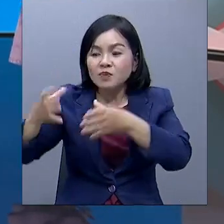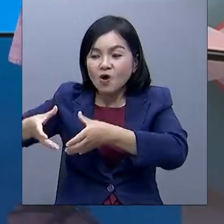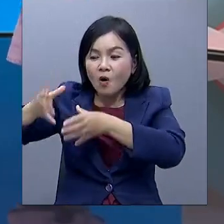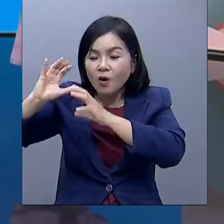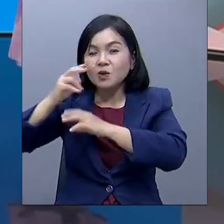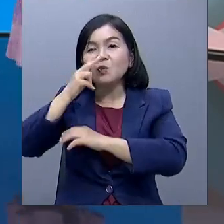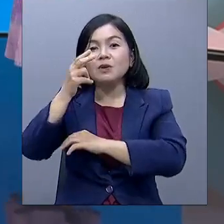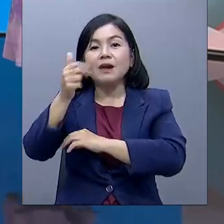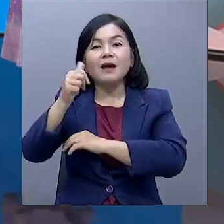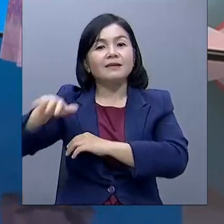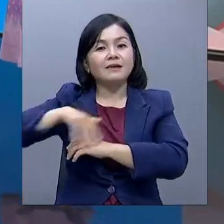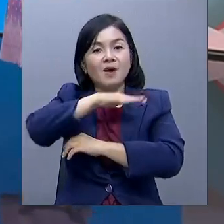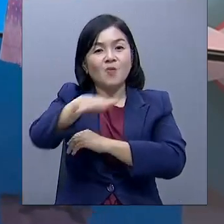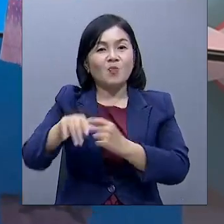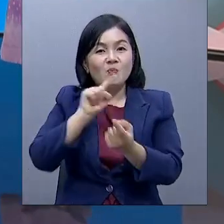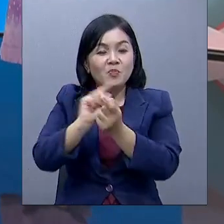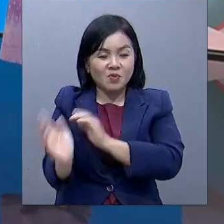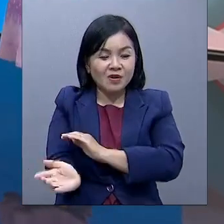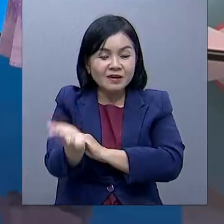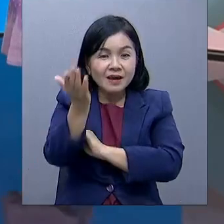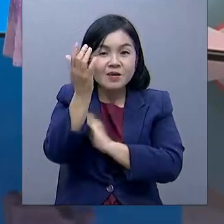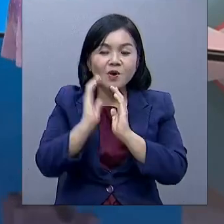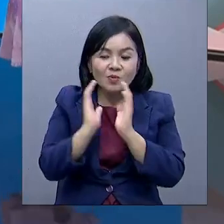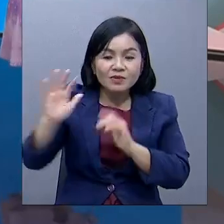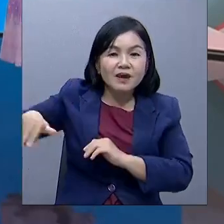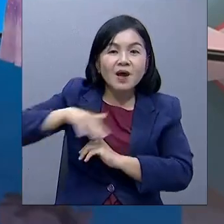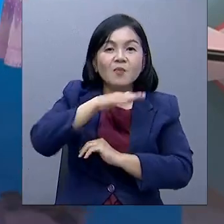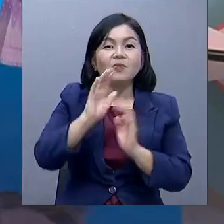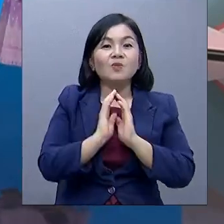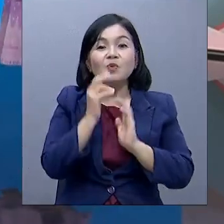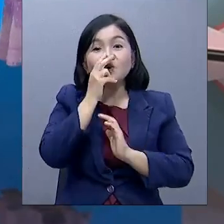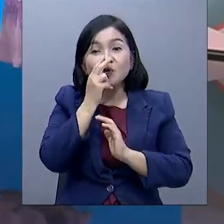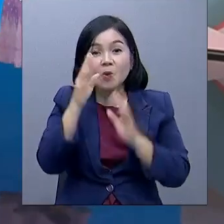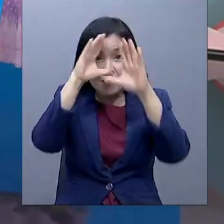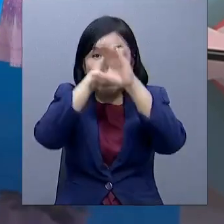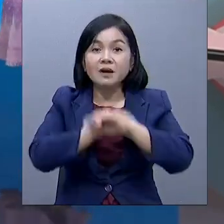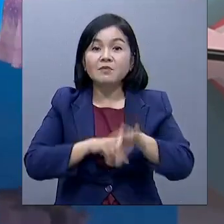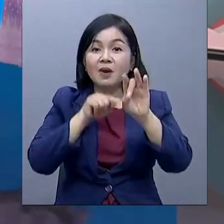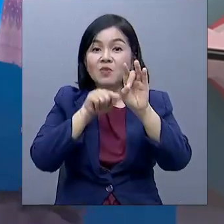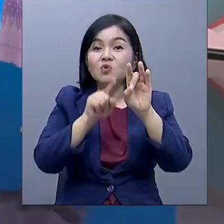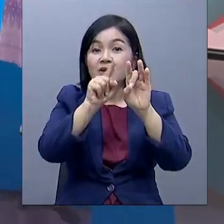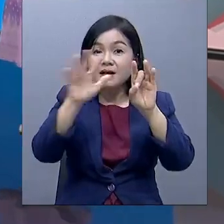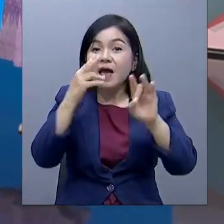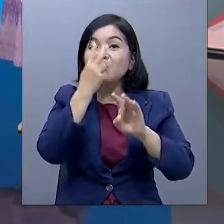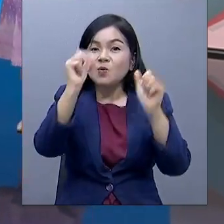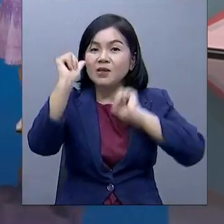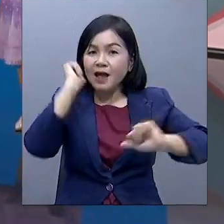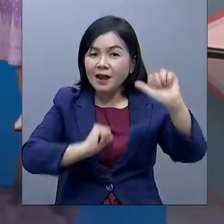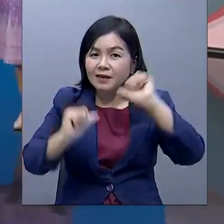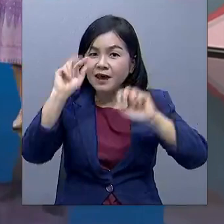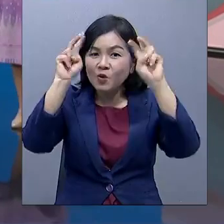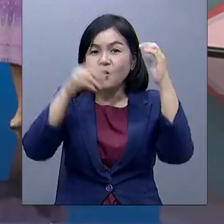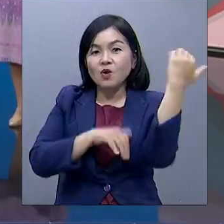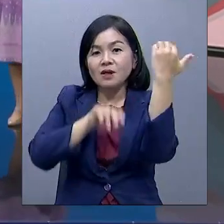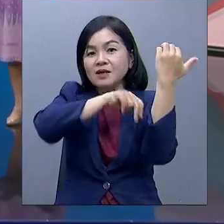ครับ อันนี้คือทั้งหมดของวันใหม่วาไรตี้ของเรานะคะขอบพระคุณทุกท่านสำหรับการติดตามรับชมอย่าลืมวันนี้ 20:15 ติดตามชมละครดีๆเรื่องใหม่จากไท